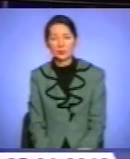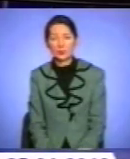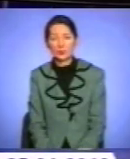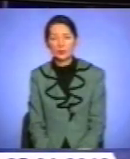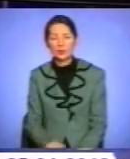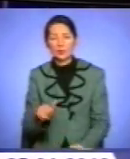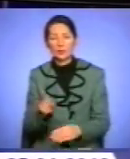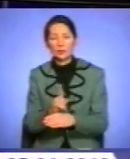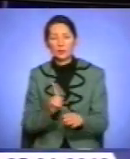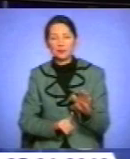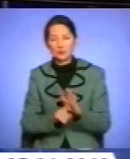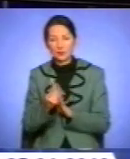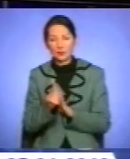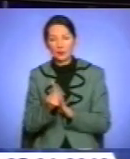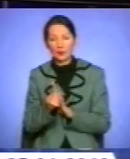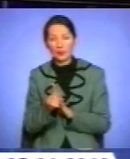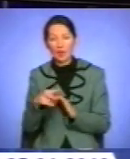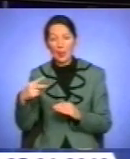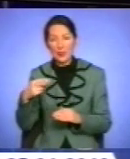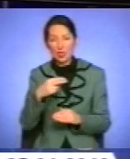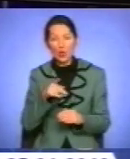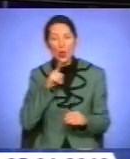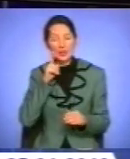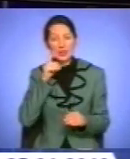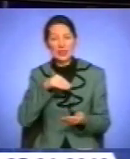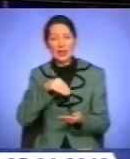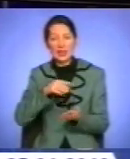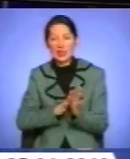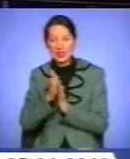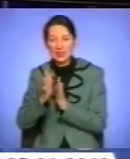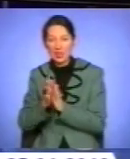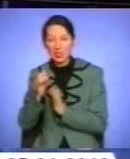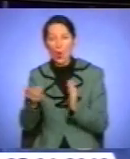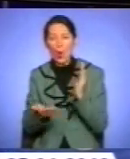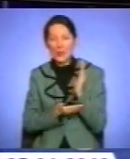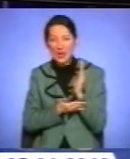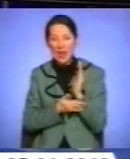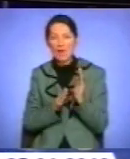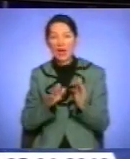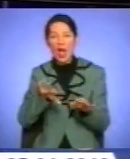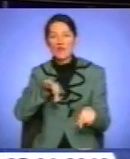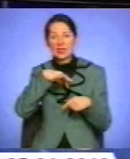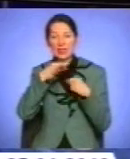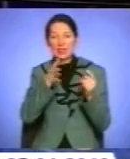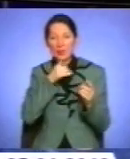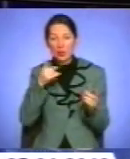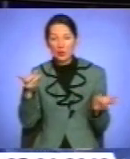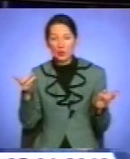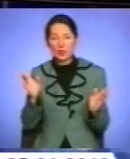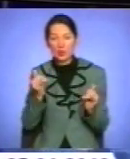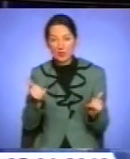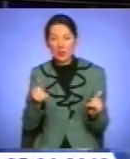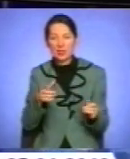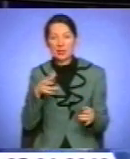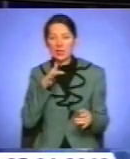У Тернополі розпочали підрізку зелених насаджень. У дерев міжвегетаційний період, тож саме час підрізати дерева, кажуть у